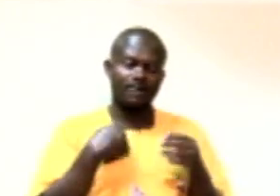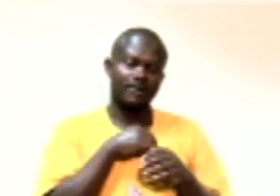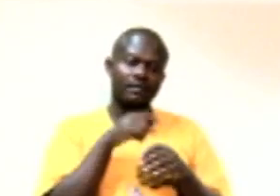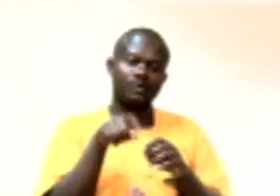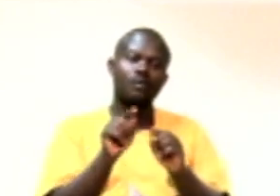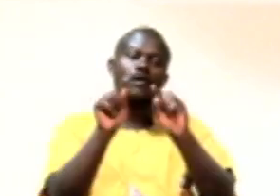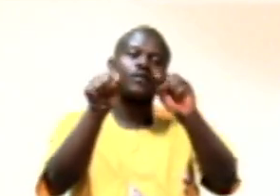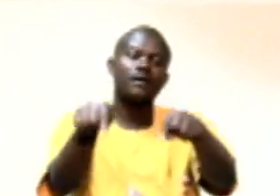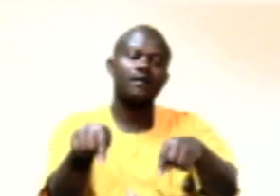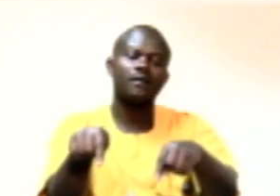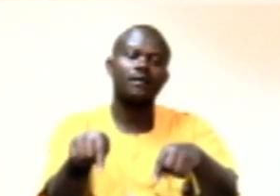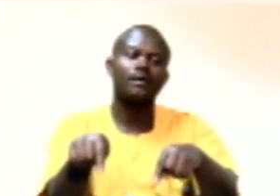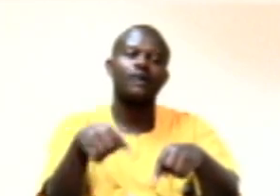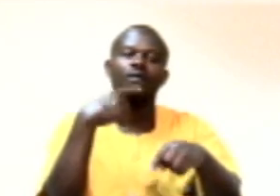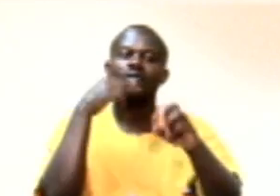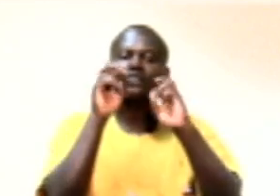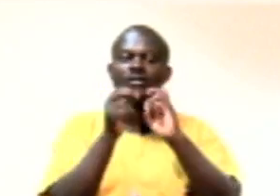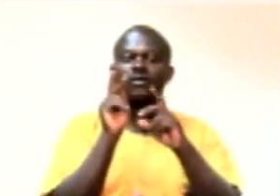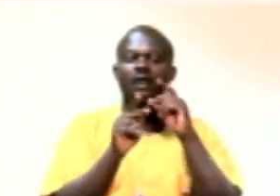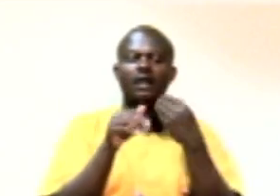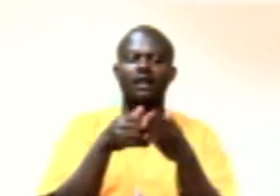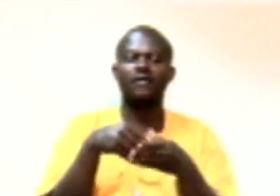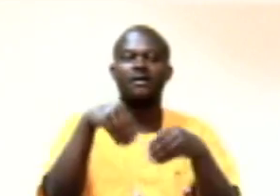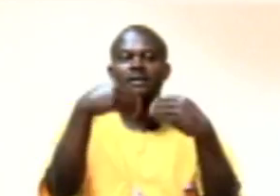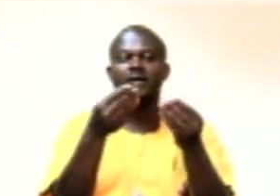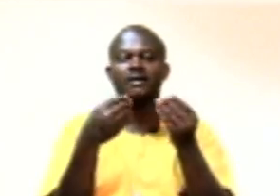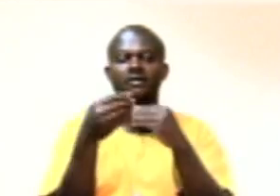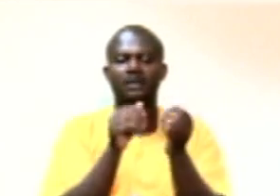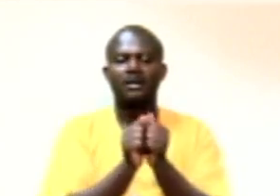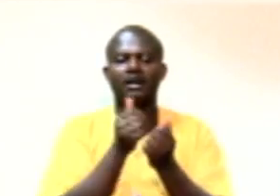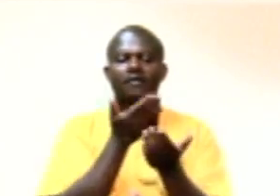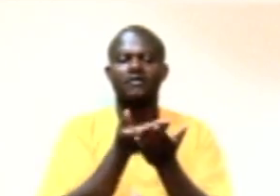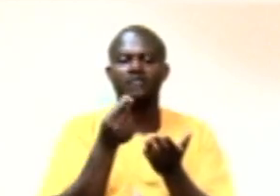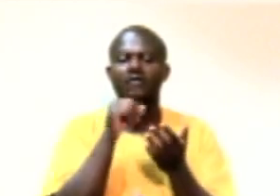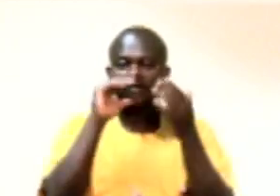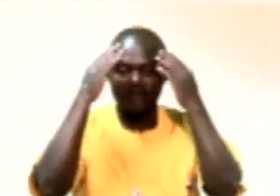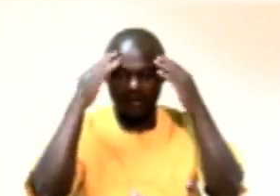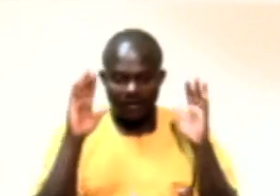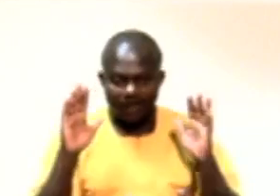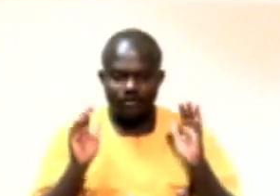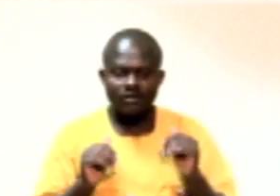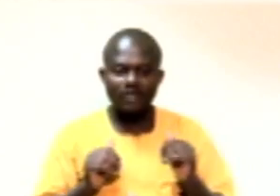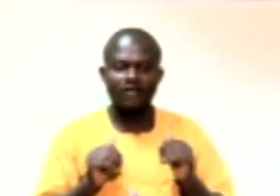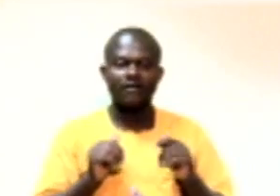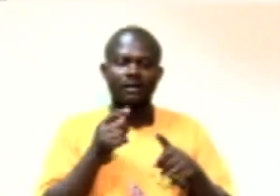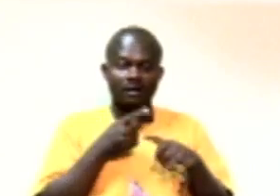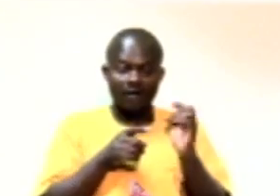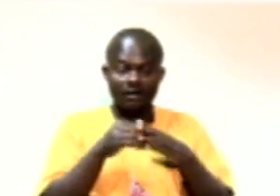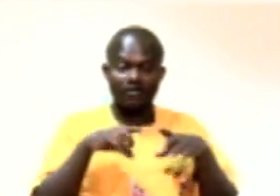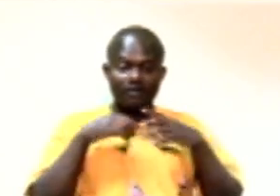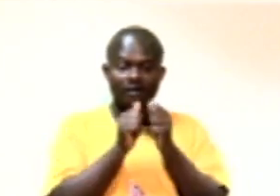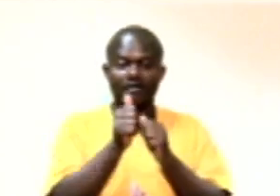kugerayo ngo tuvuge ngo haraba aba supplying, haraba bishyuza batazwe kandi babana